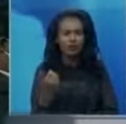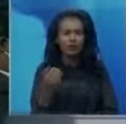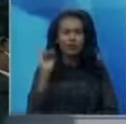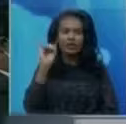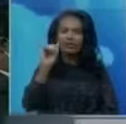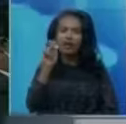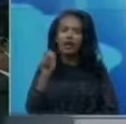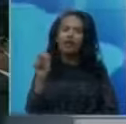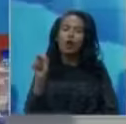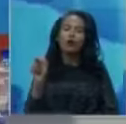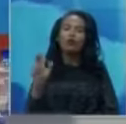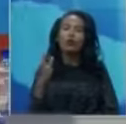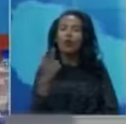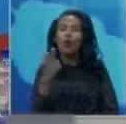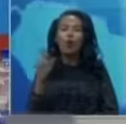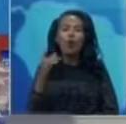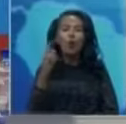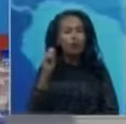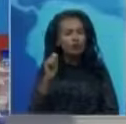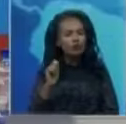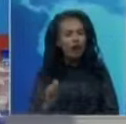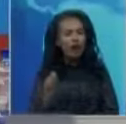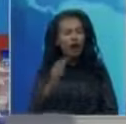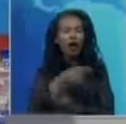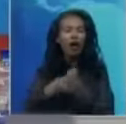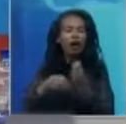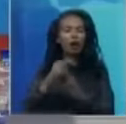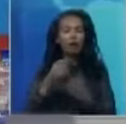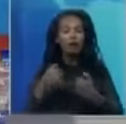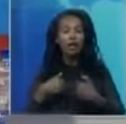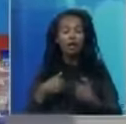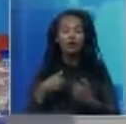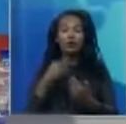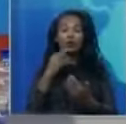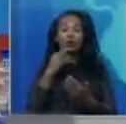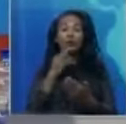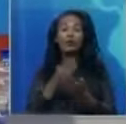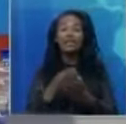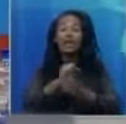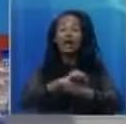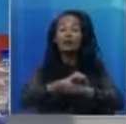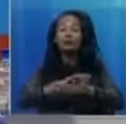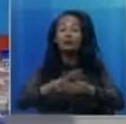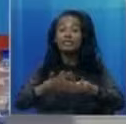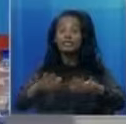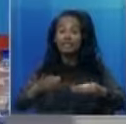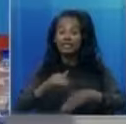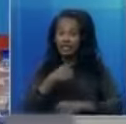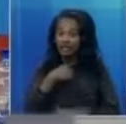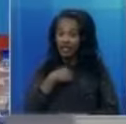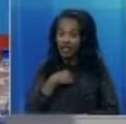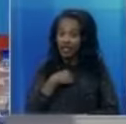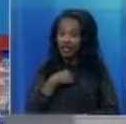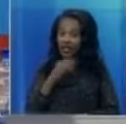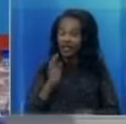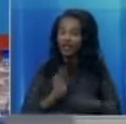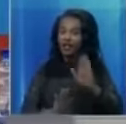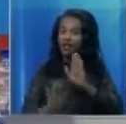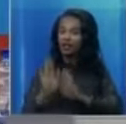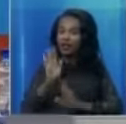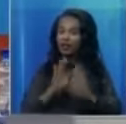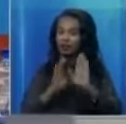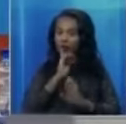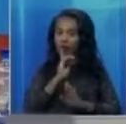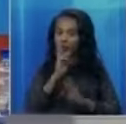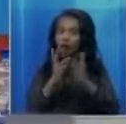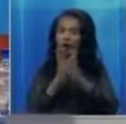በዳውሮ ኮንታ አካባቢ ያለው መልክዓ ምድር የእኔ ግምገማ ነው በዓለም